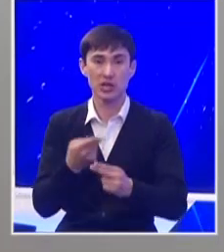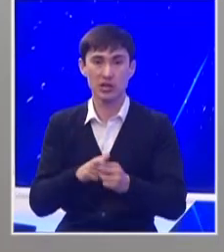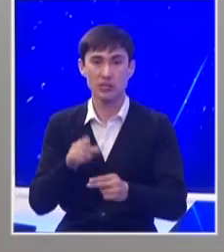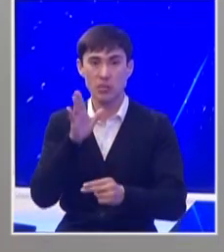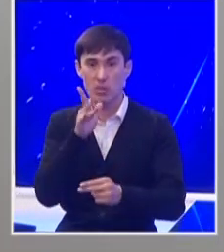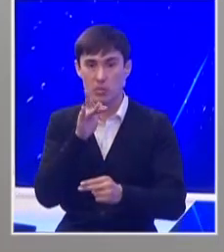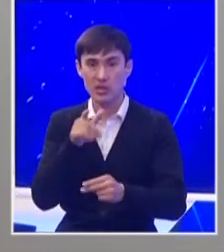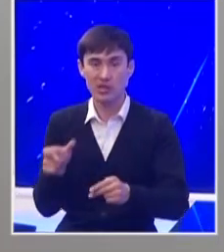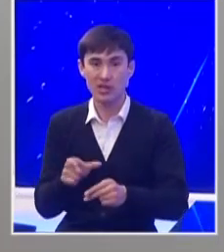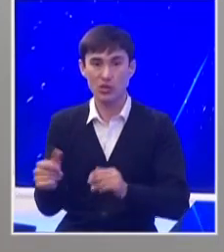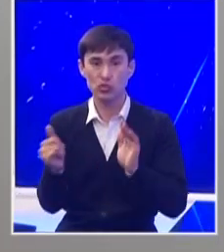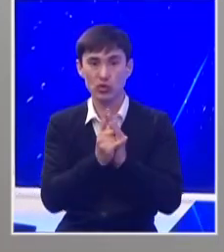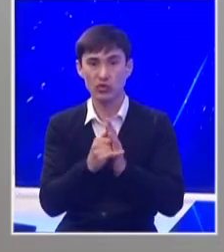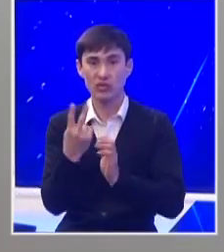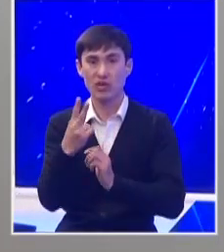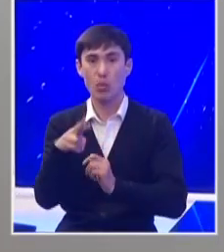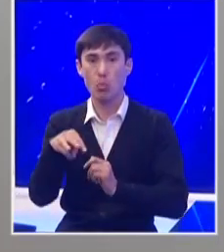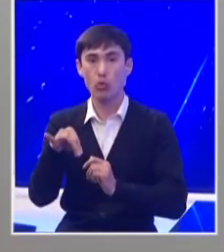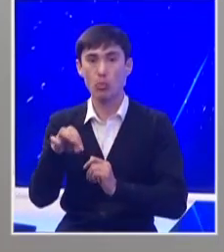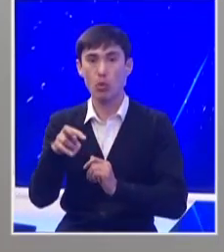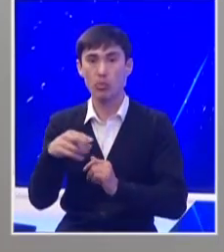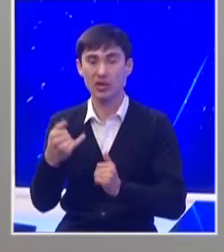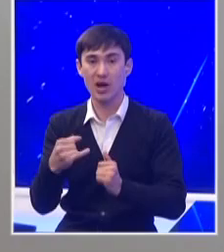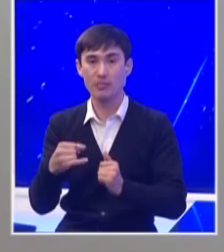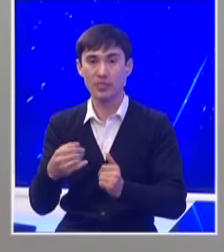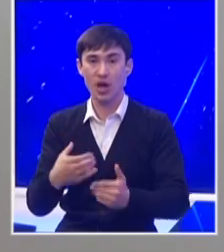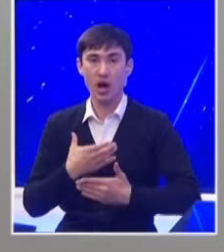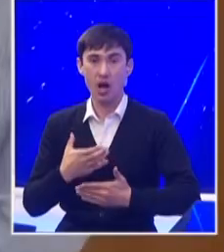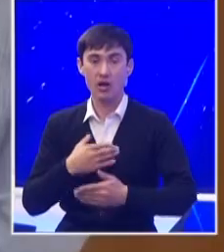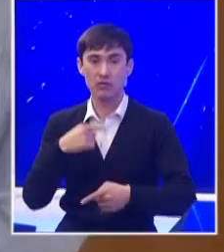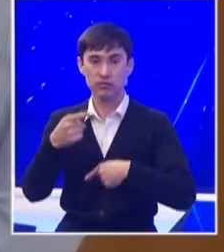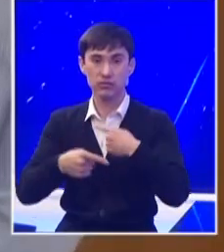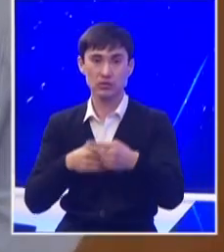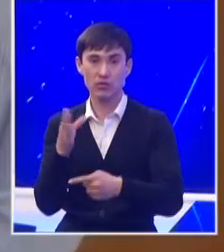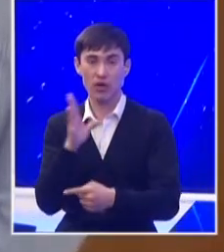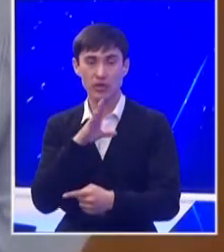реке установлены две мотопомпы для принудительной аэрации воды.